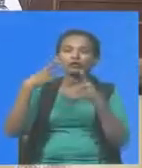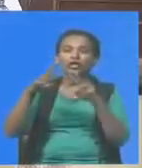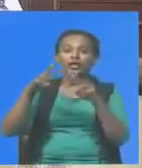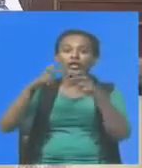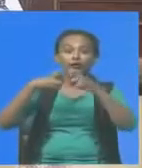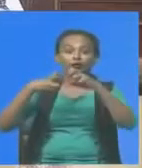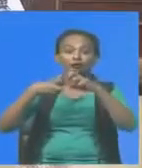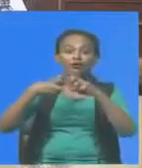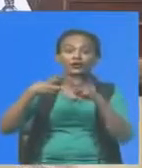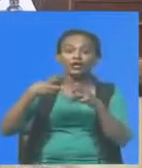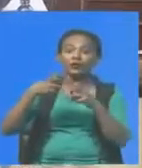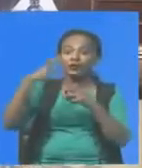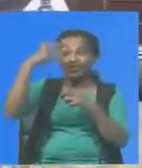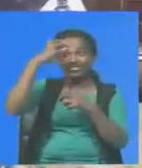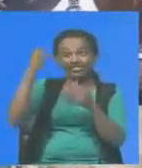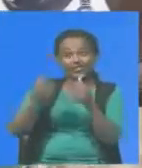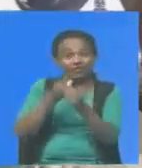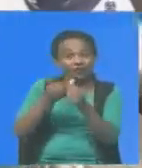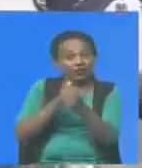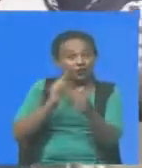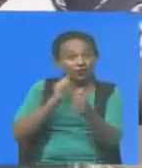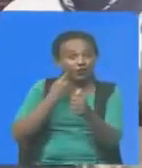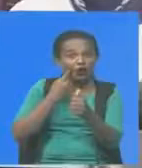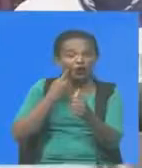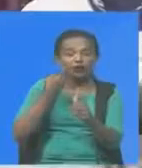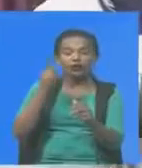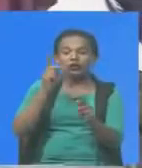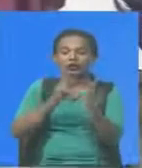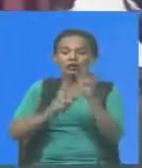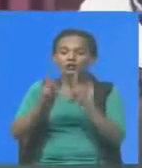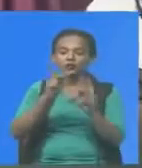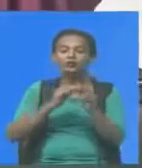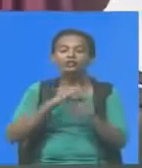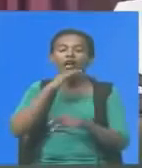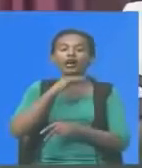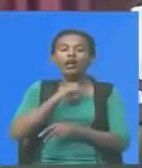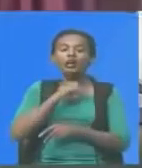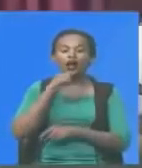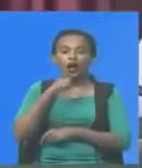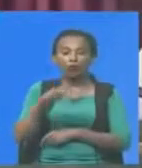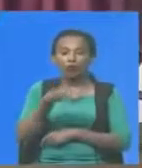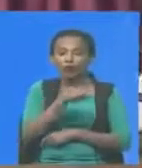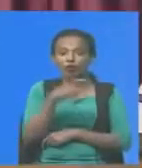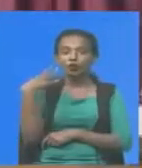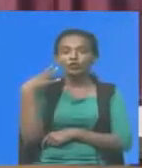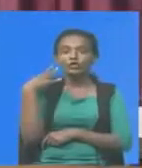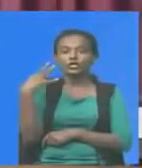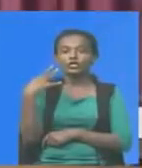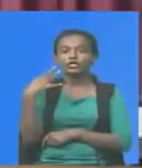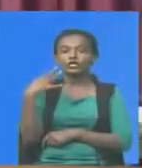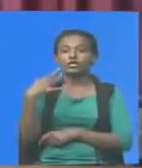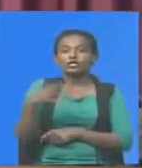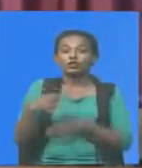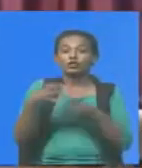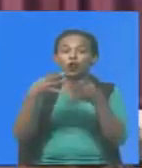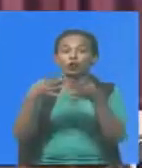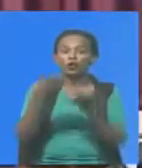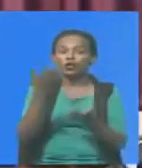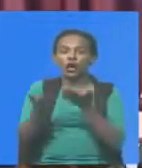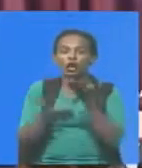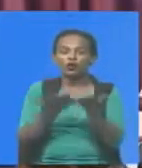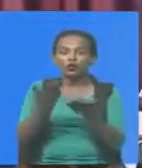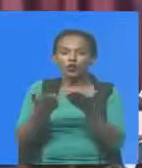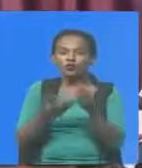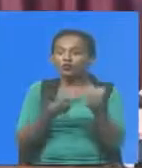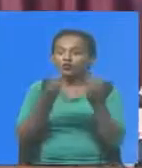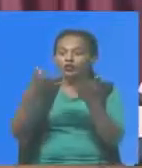መንግስት እየተከታተለው እንኳን ለህዝብን ያላረካ በመሆኑ ወደ ግል ሲዘዋወር ያገልግሎት አሰጣጡን